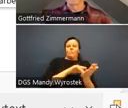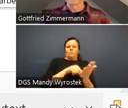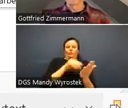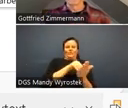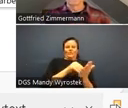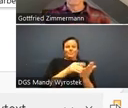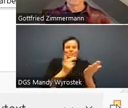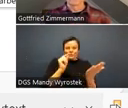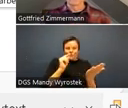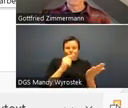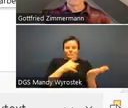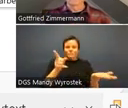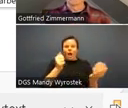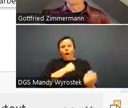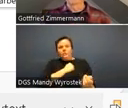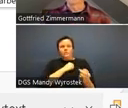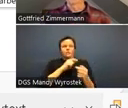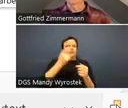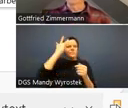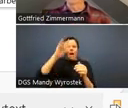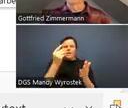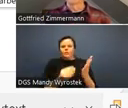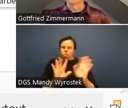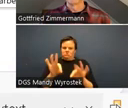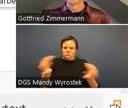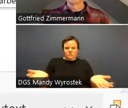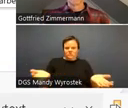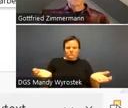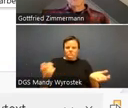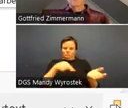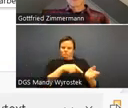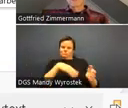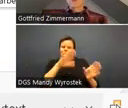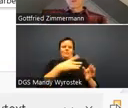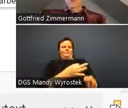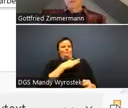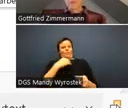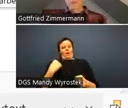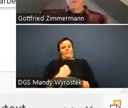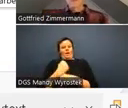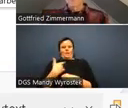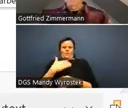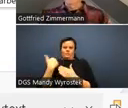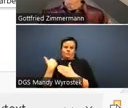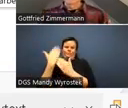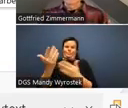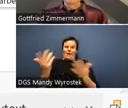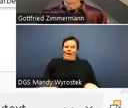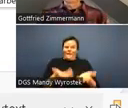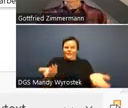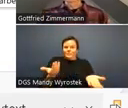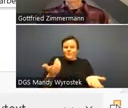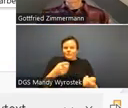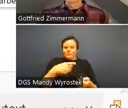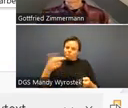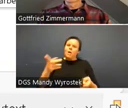Alternativtext dazu, wenn das nicht ausreicht, dass einfach nur der Text vorgelesen wird. Und dann gibt es noch solche sogenannten